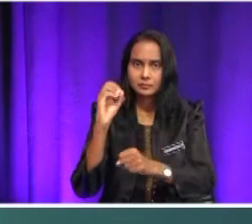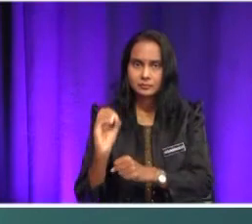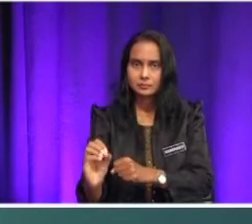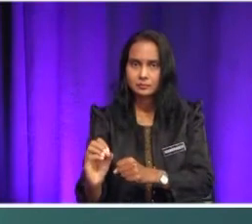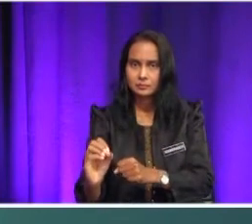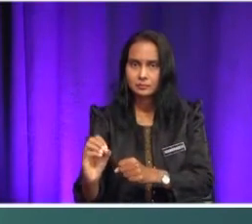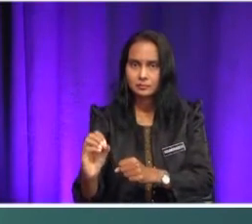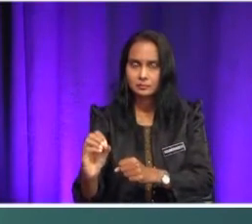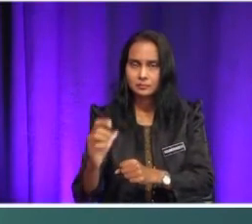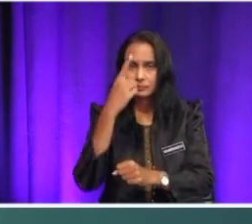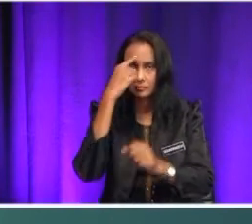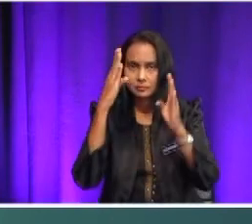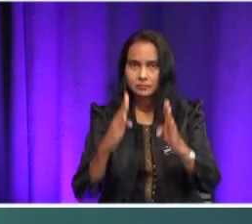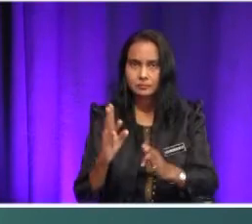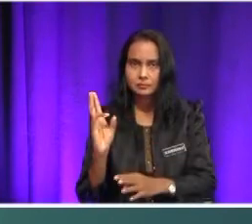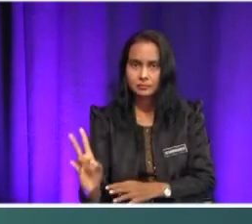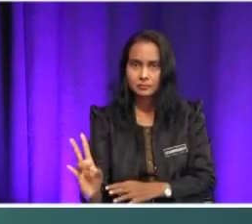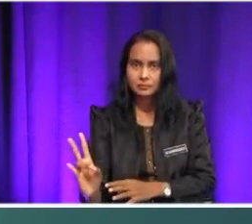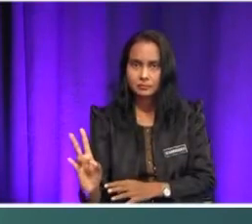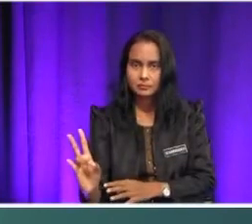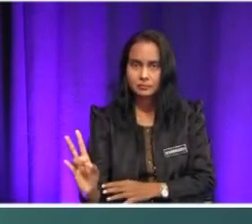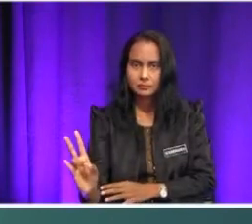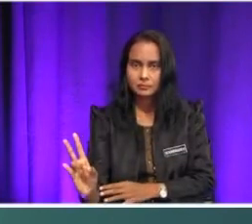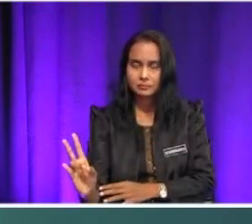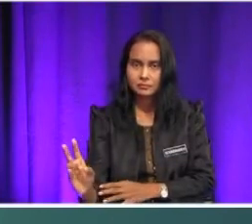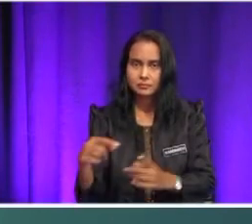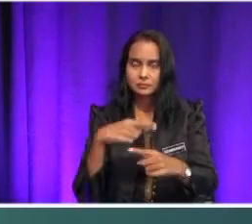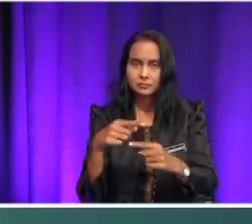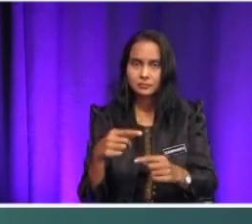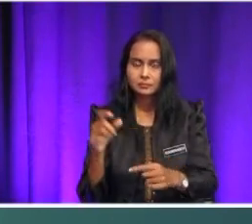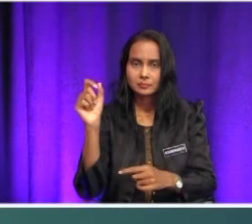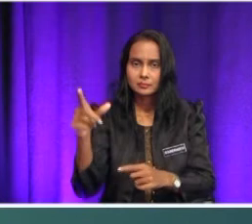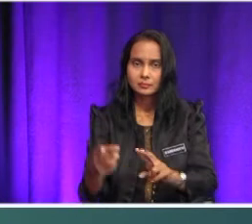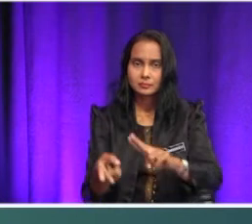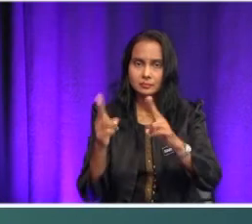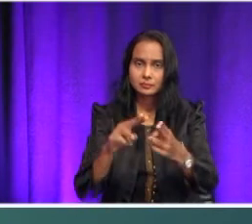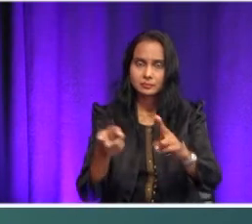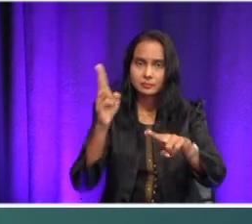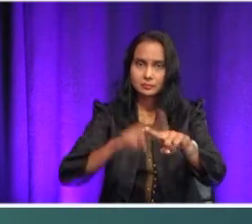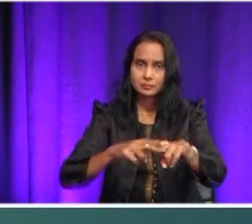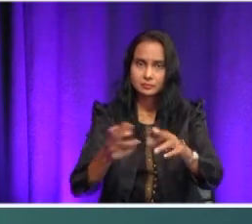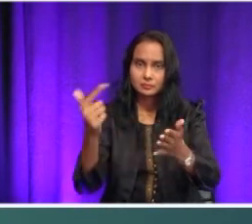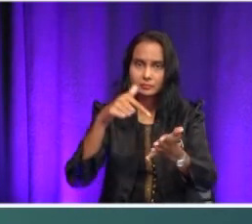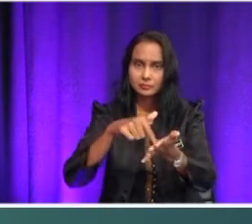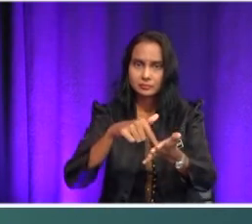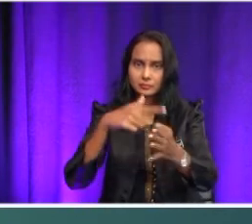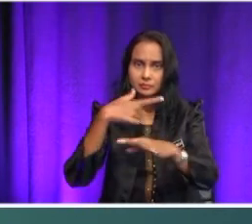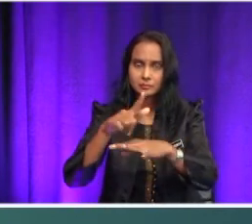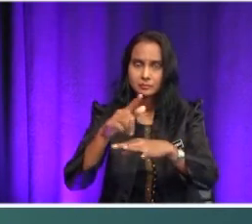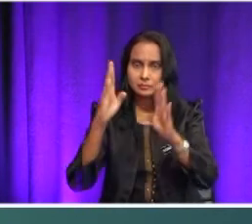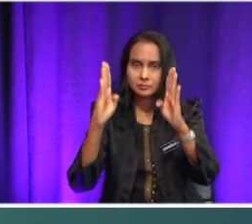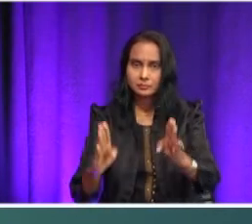ke-7 dan akhirnya apabila Ibu berubah ditambah lagi selepas buruh yang ketujuh